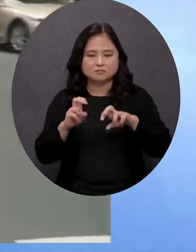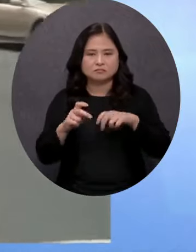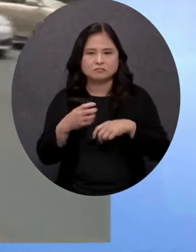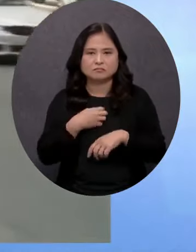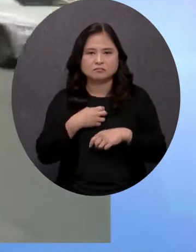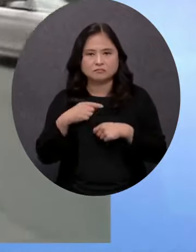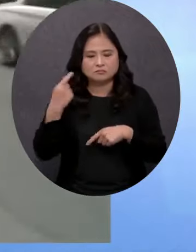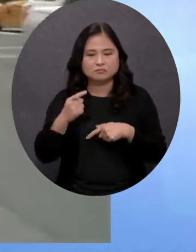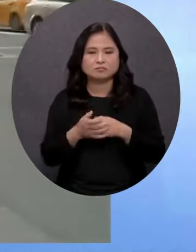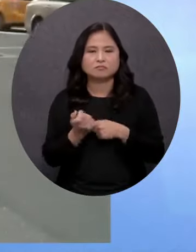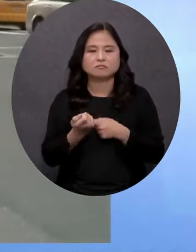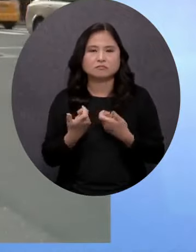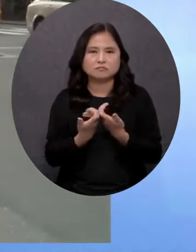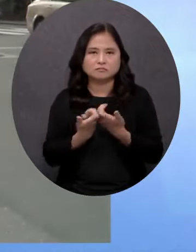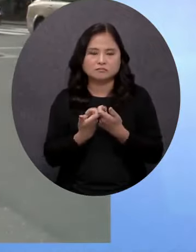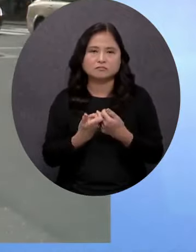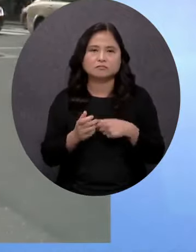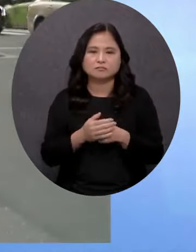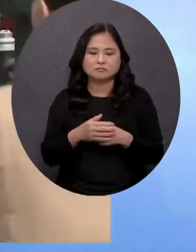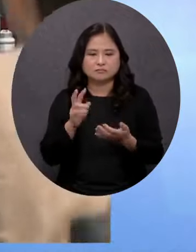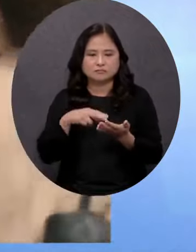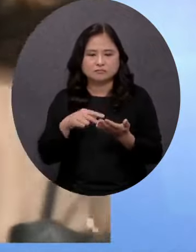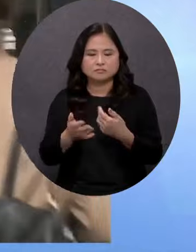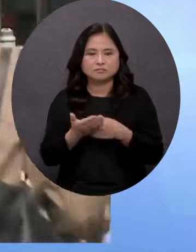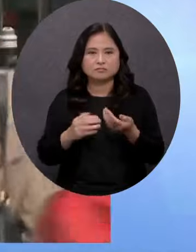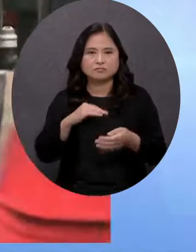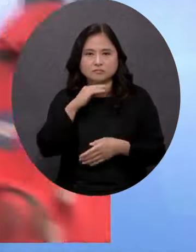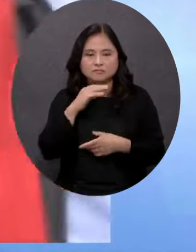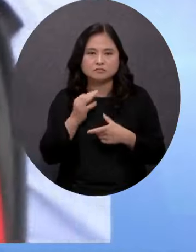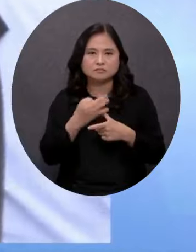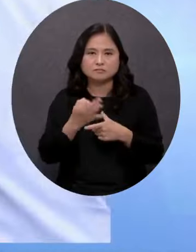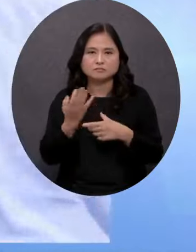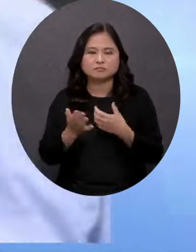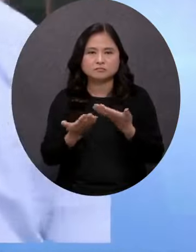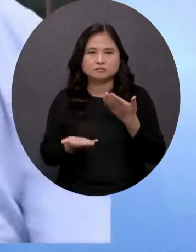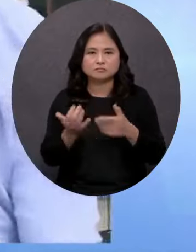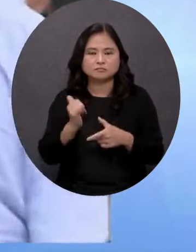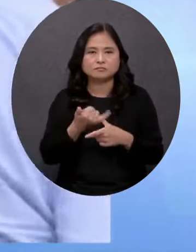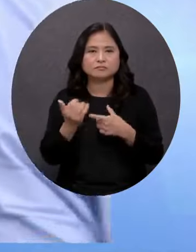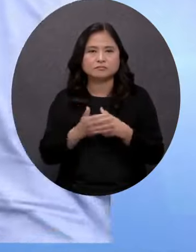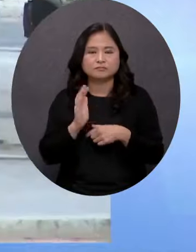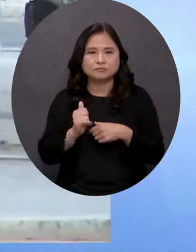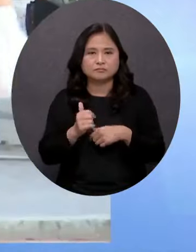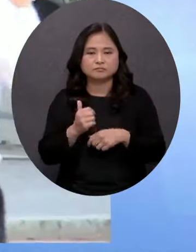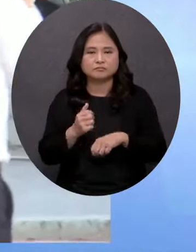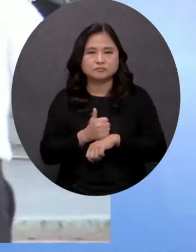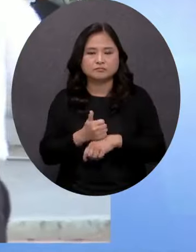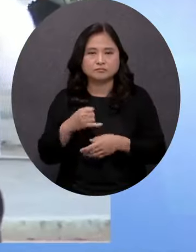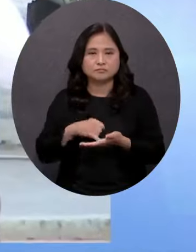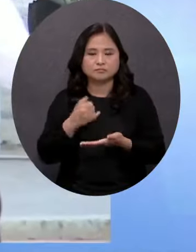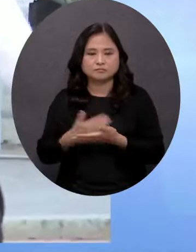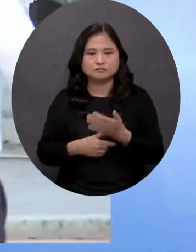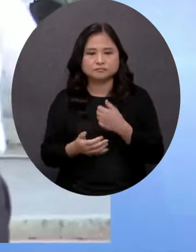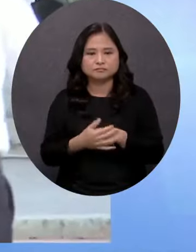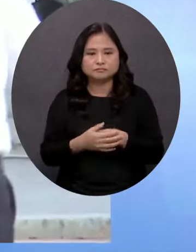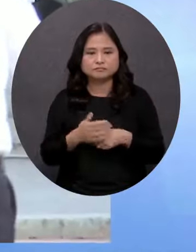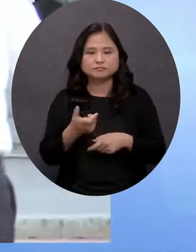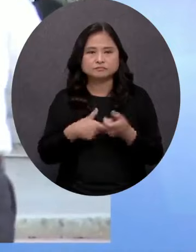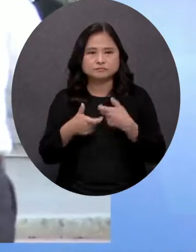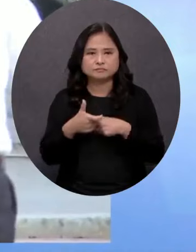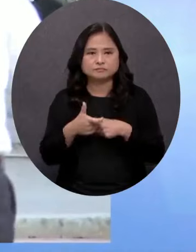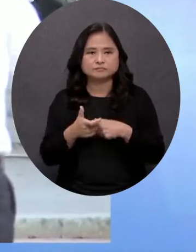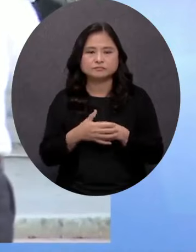美国近期的数据来看，可能要等多几个月甚至半年才有机会减息。 现在市场来